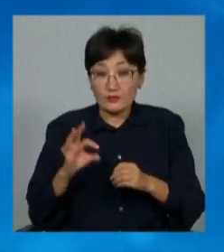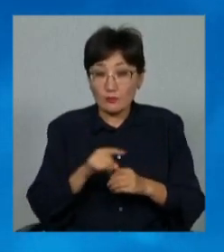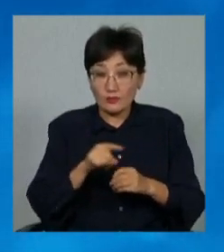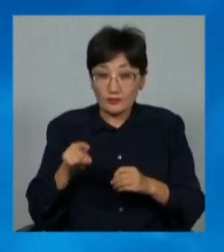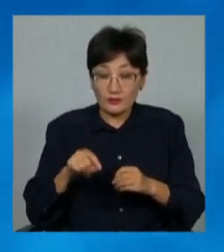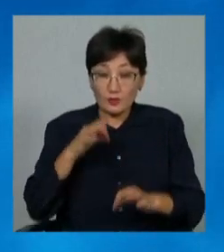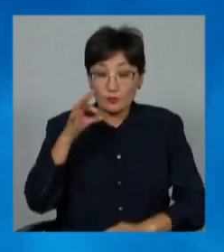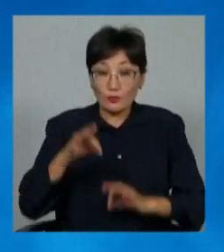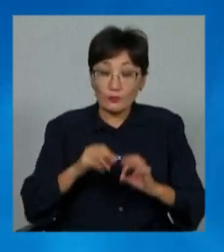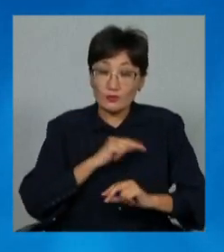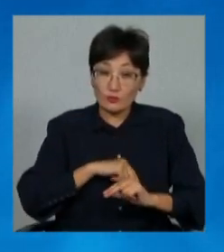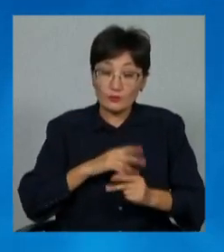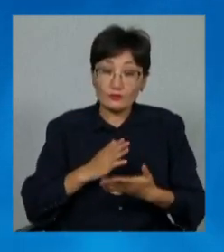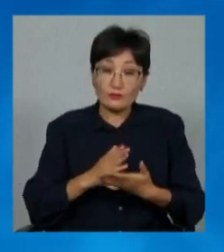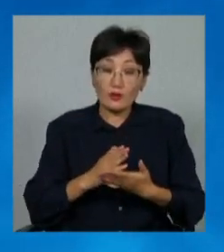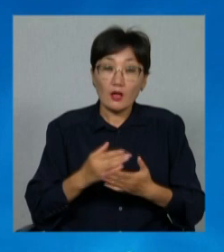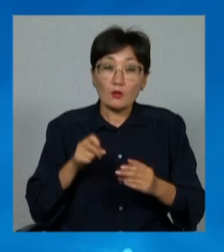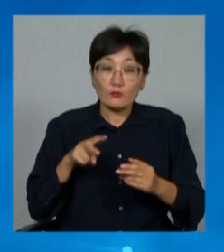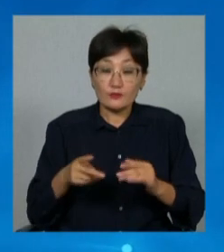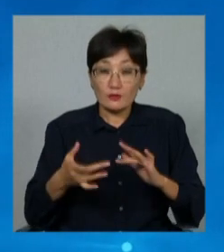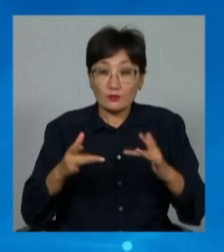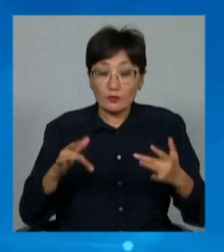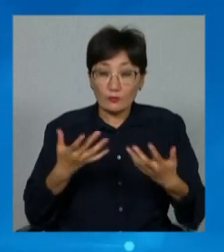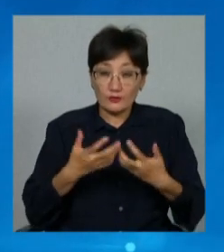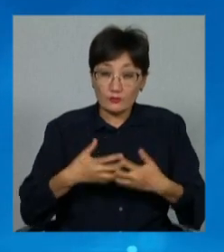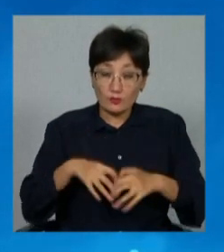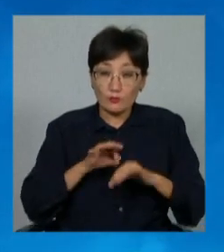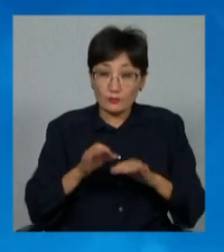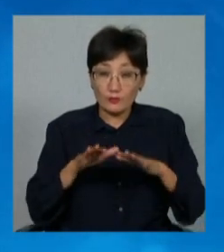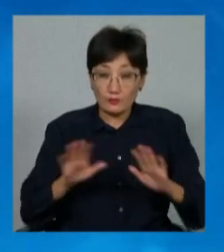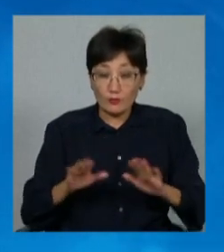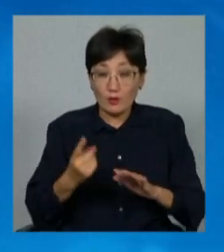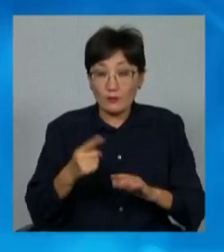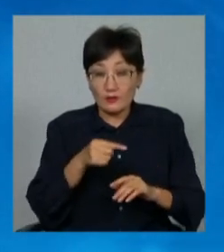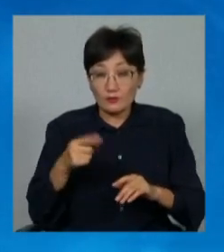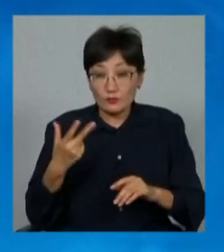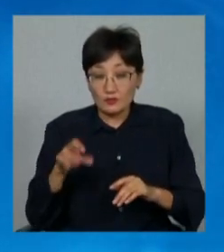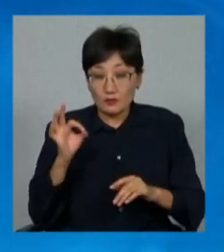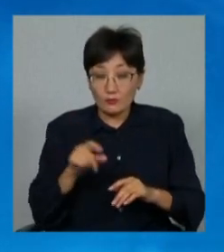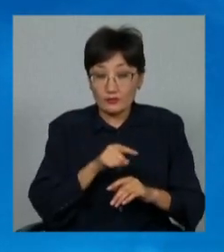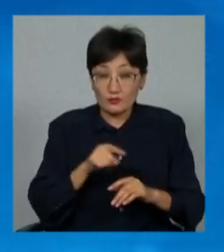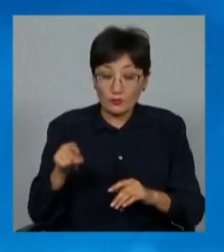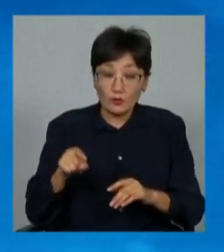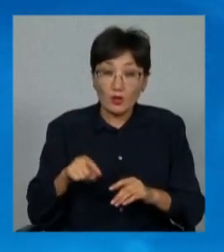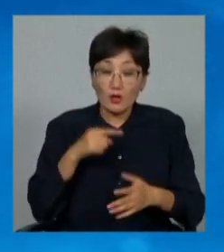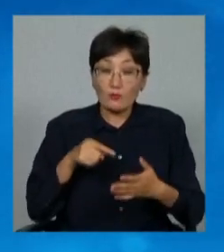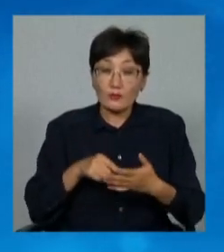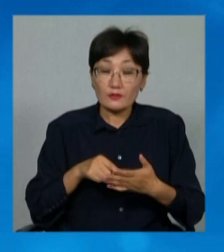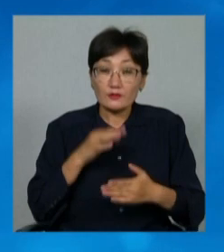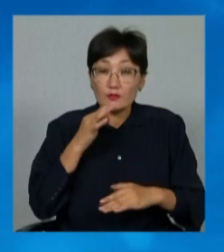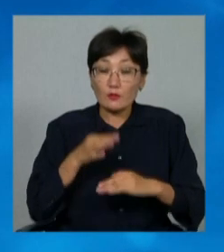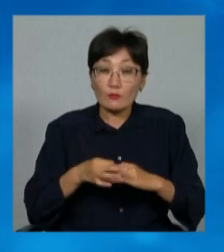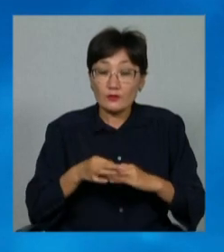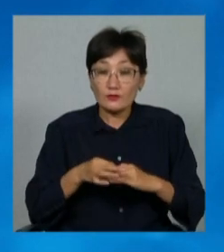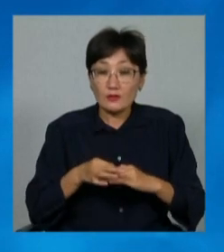дейін тәулік бойы қол жетімді болмақ. Ал онлайн санақтан өтпегендер 1-мен 30-ші қазан аралығында сұрақ қоюшылардың